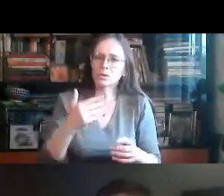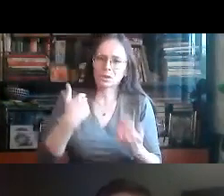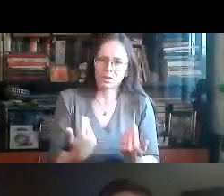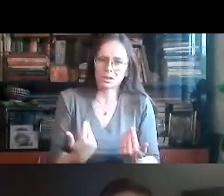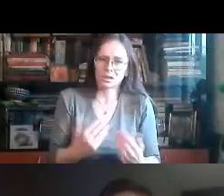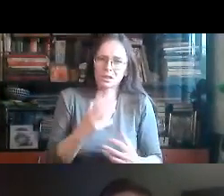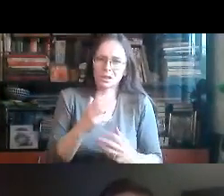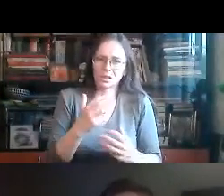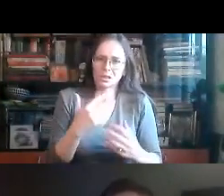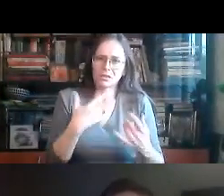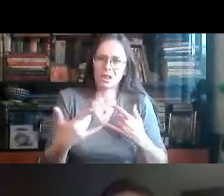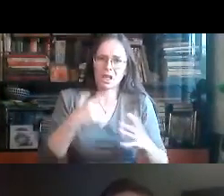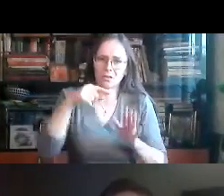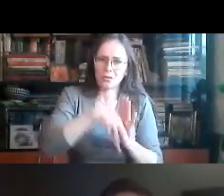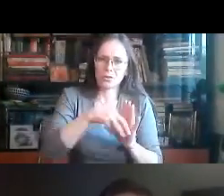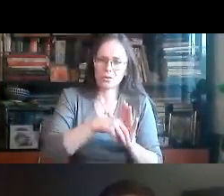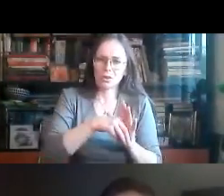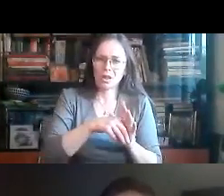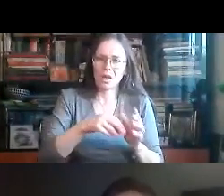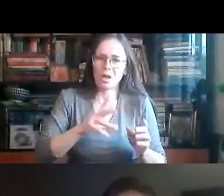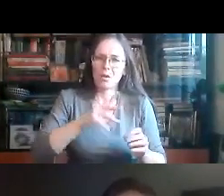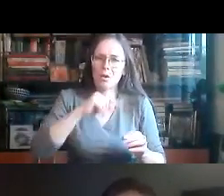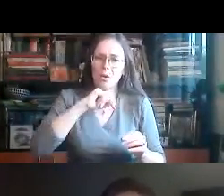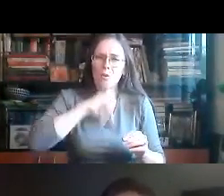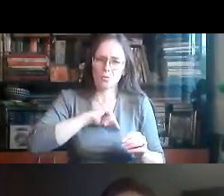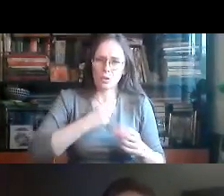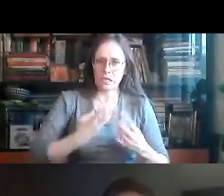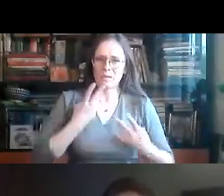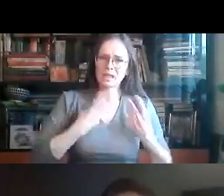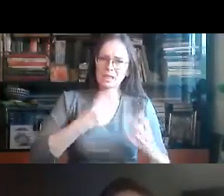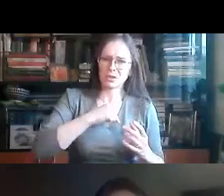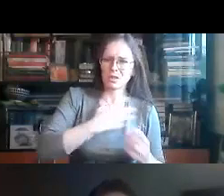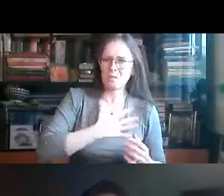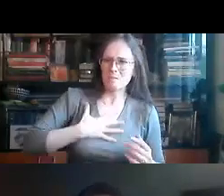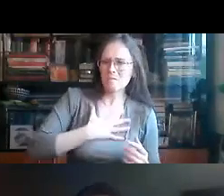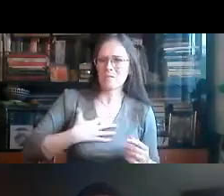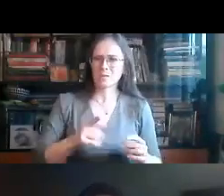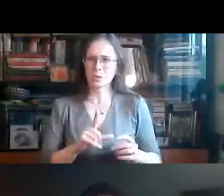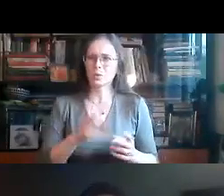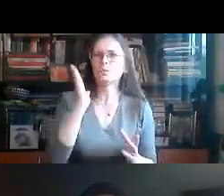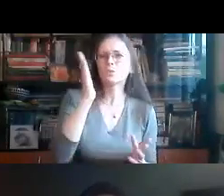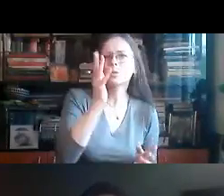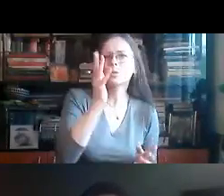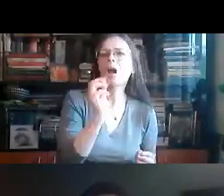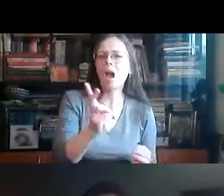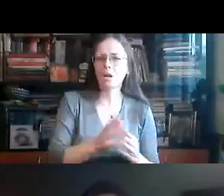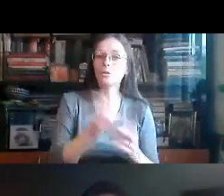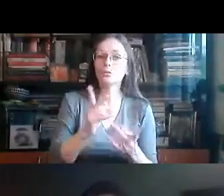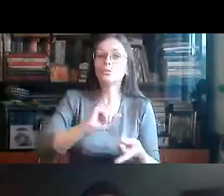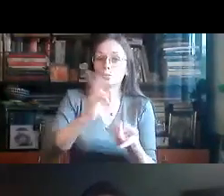ощущаем, и это, конечно, все-таки забирает у нас какое-то количество энергии. Но, тем не менее, я могу сказать, что